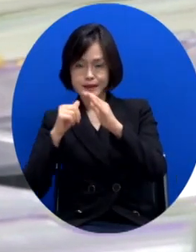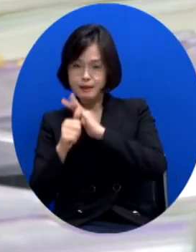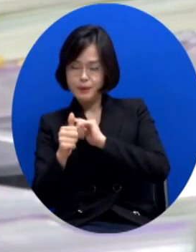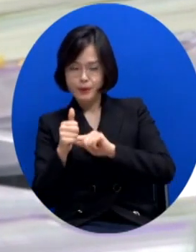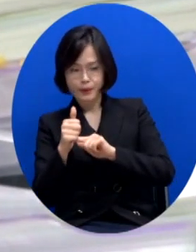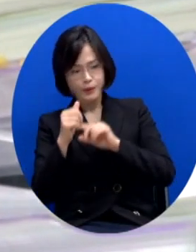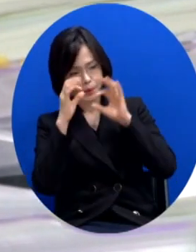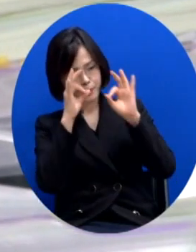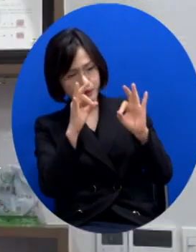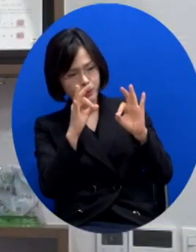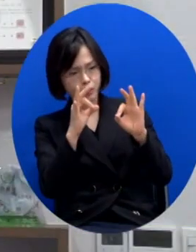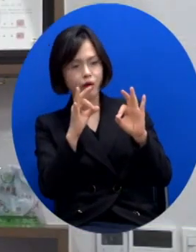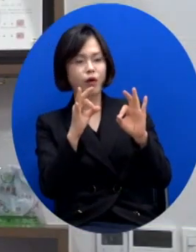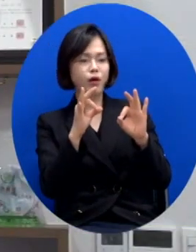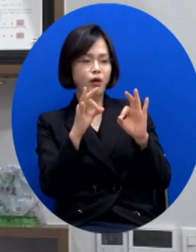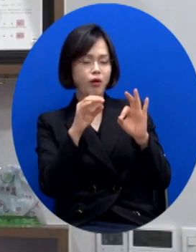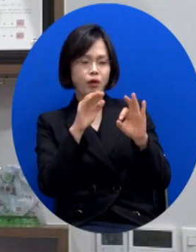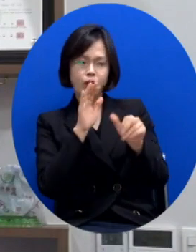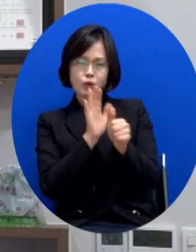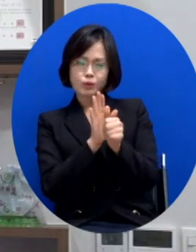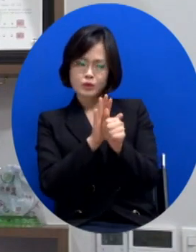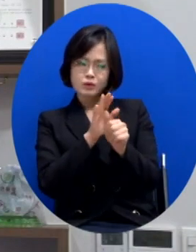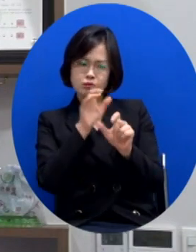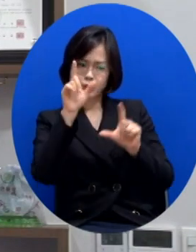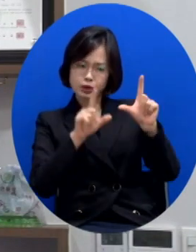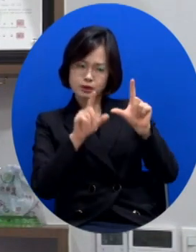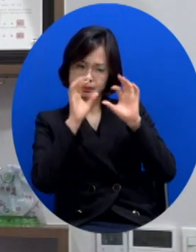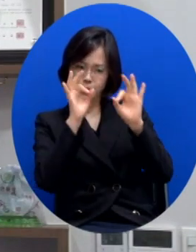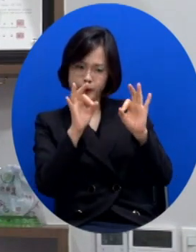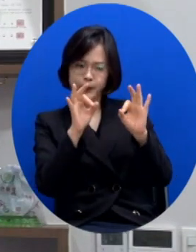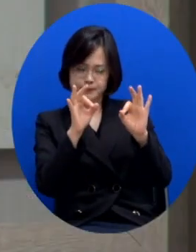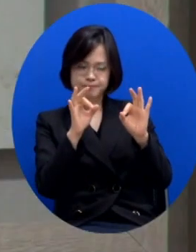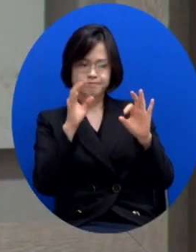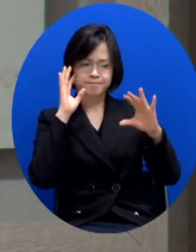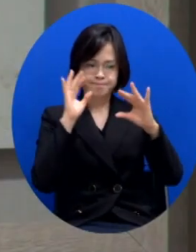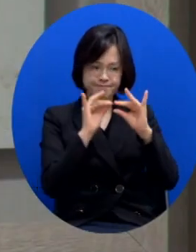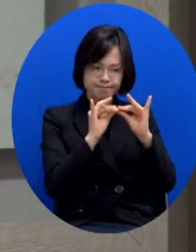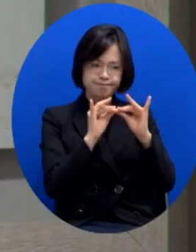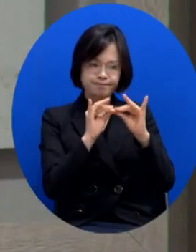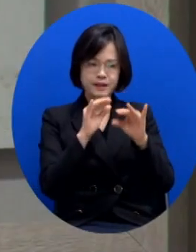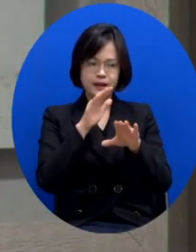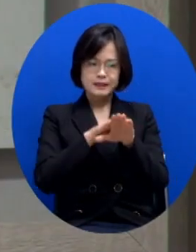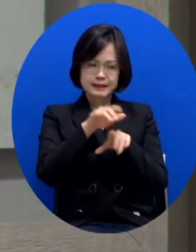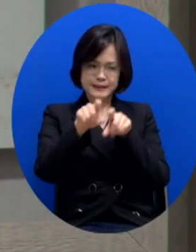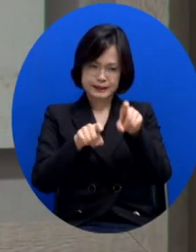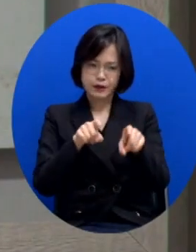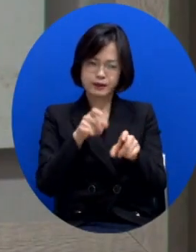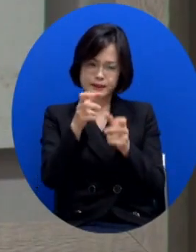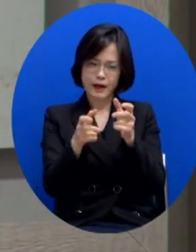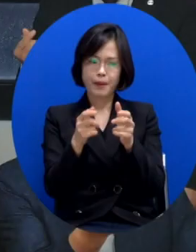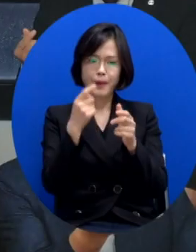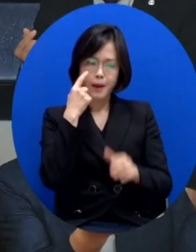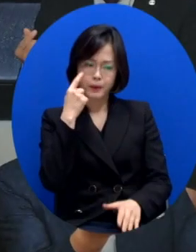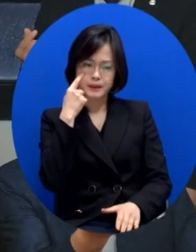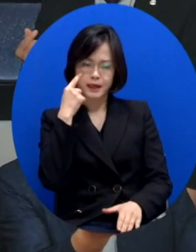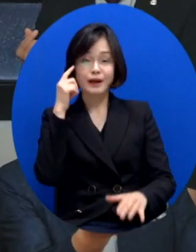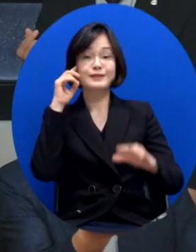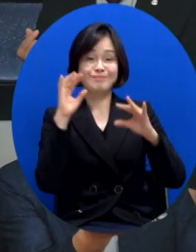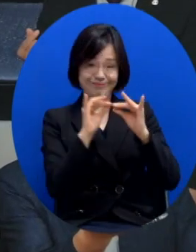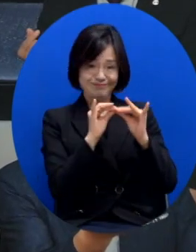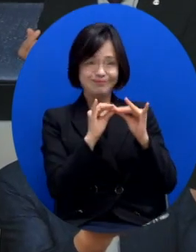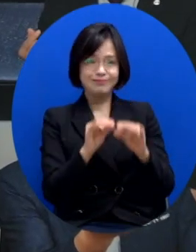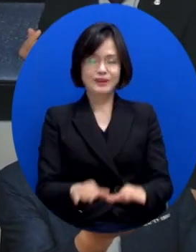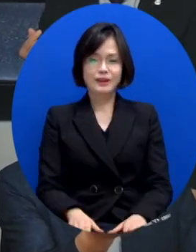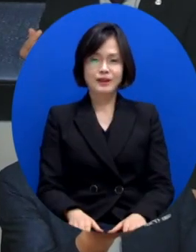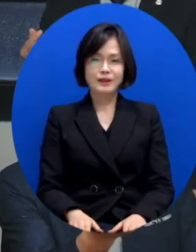기독교 천사운동연합의 사랑 실천 모습에 공감하고 이들을 돕기 위한 사업을 진행하기로 결정했습니다. 이러한 나눔 사역이